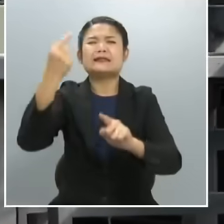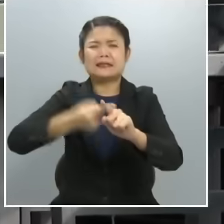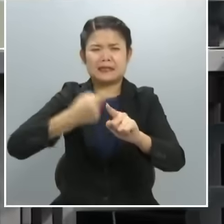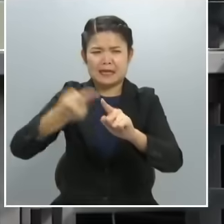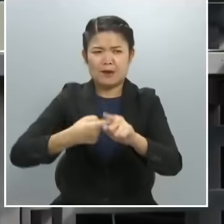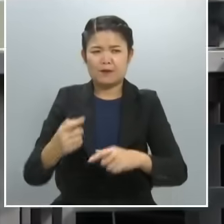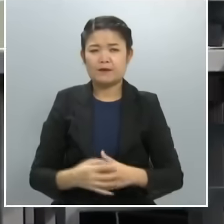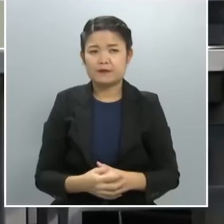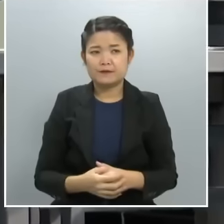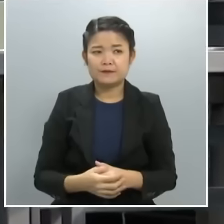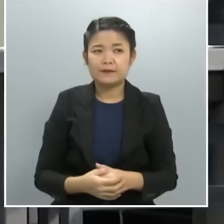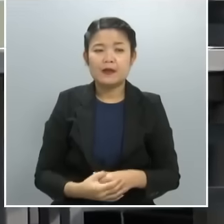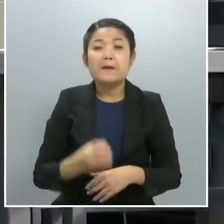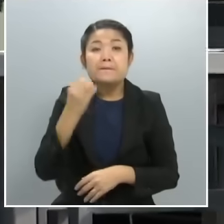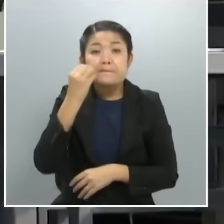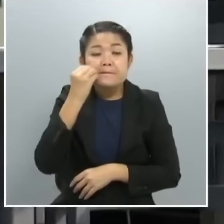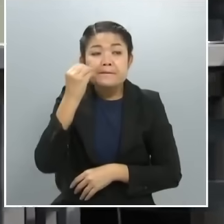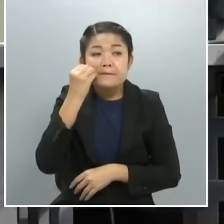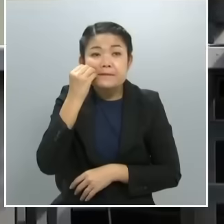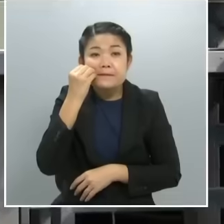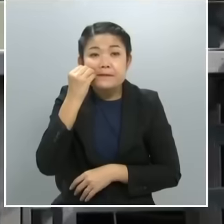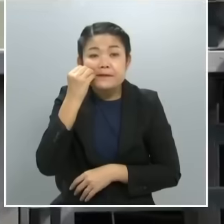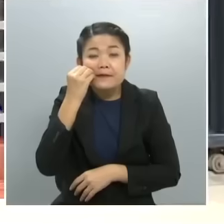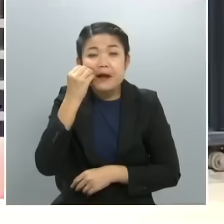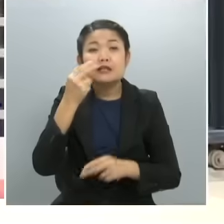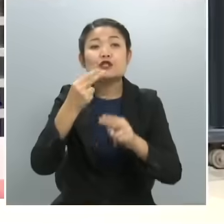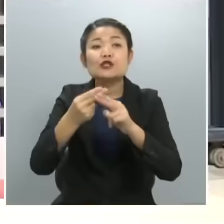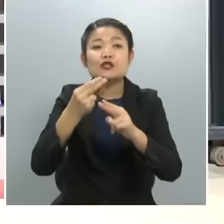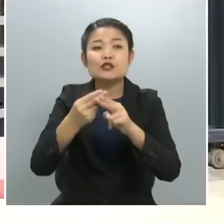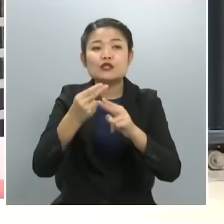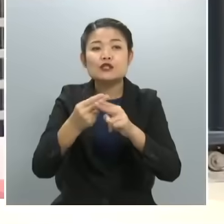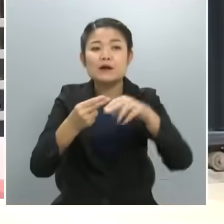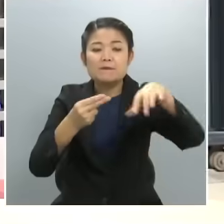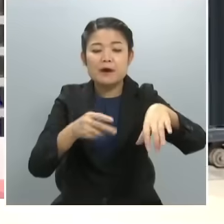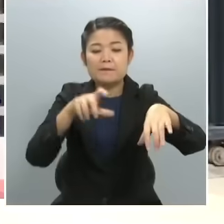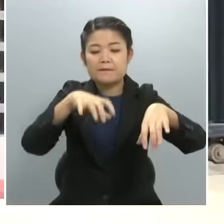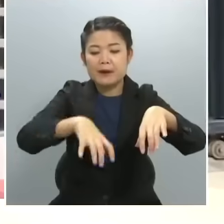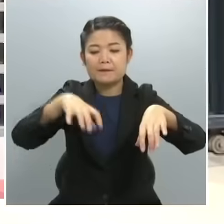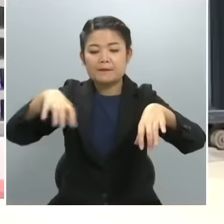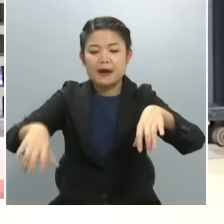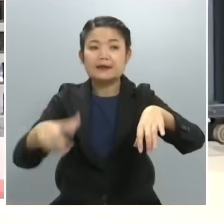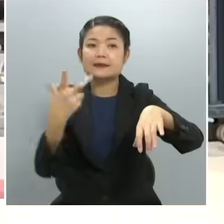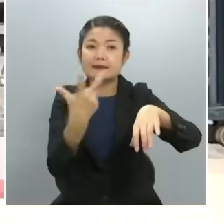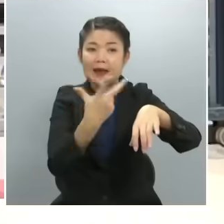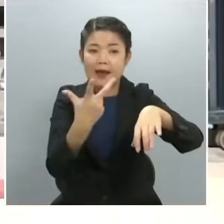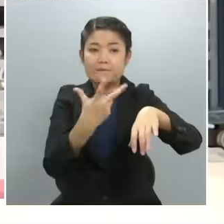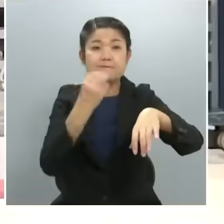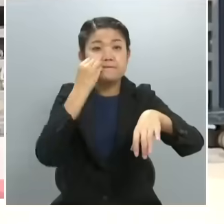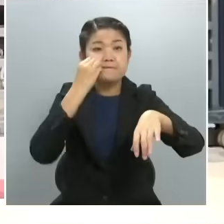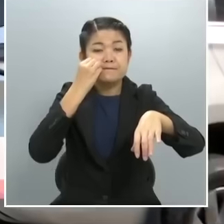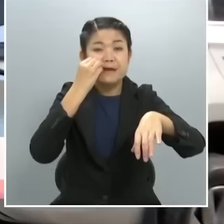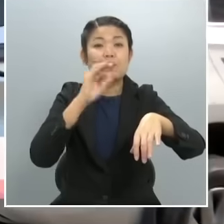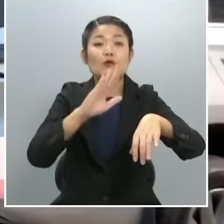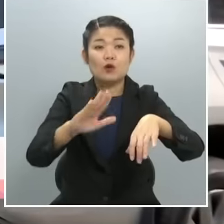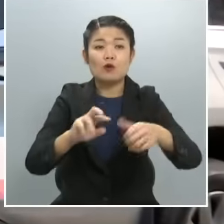โดยบ้านหลังนี้นะครับเป็นชื่อของเฮียแต๋ม 3หลังซึ่งเป็นบ้านพักของบิ๊กโจ๊กนะครับแล้วก็บ้านที่อ้าง